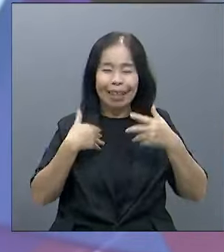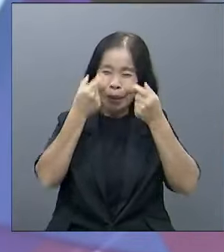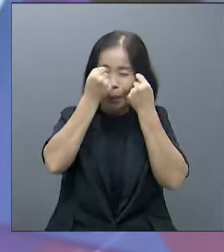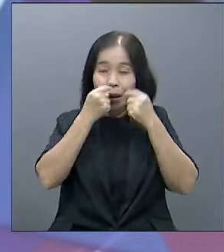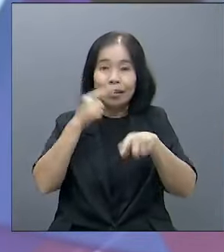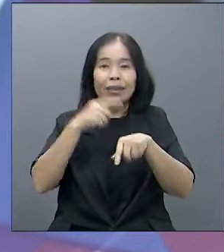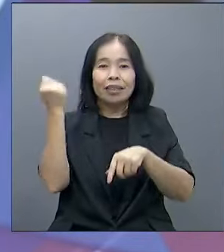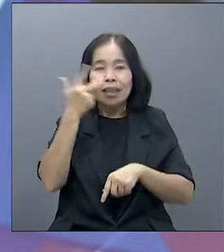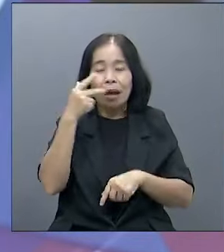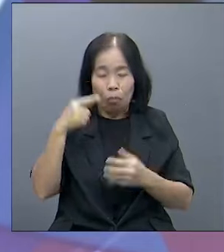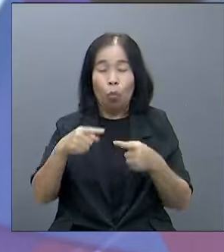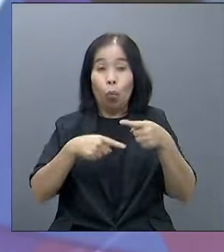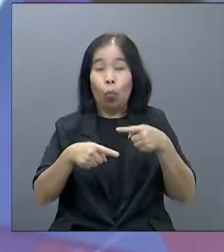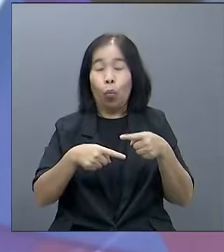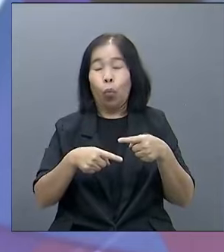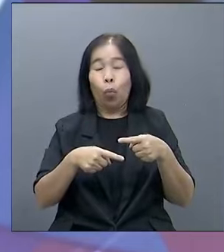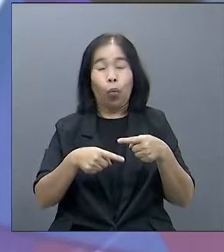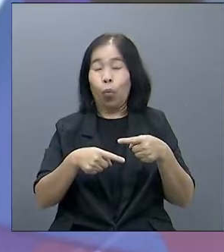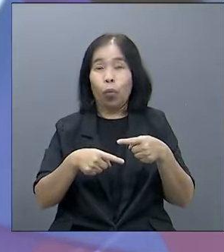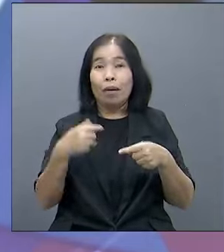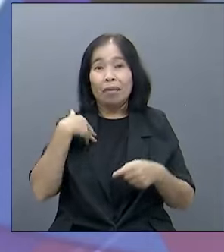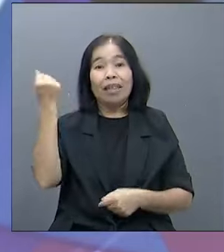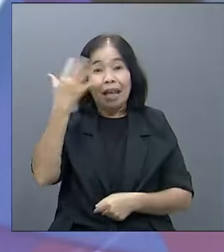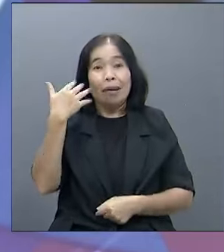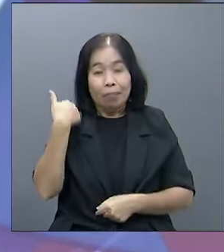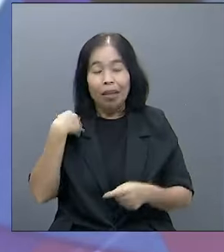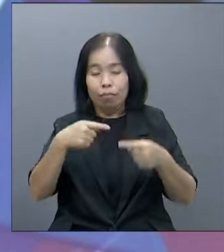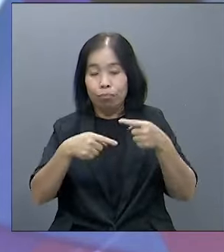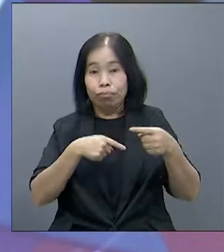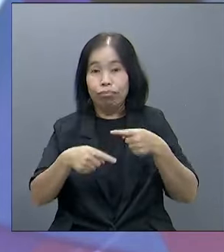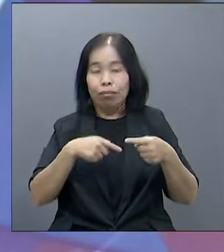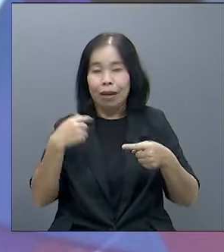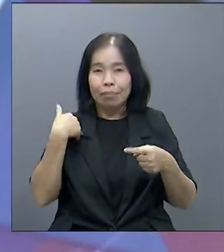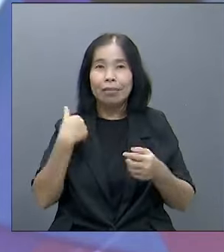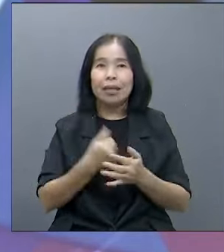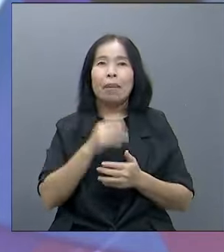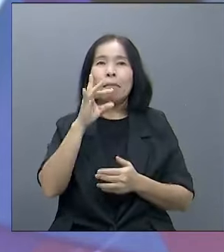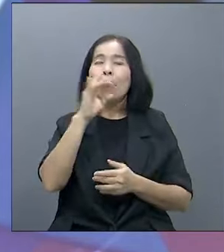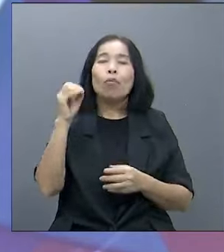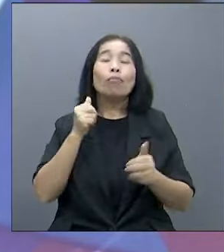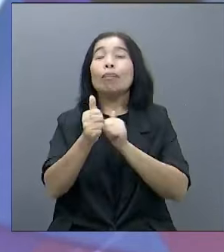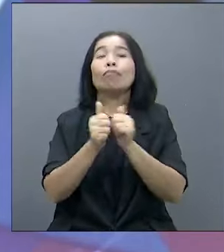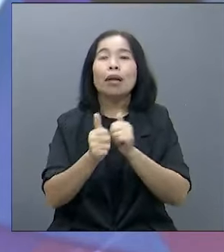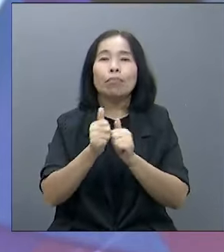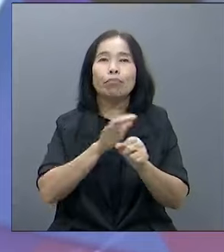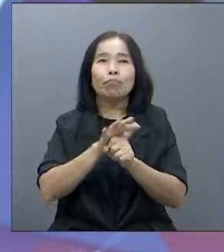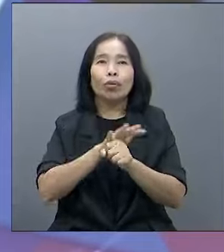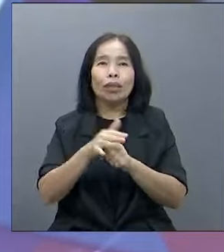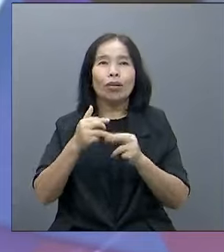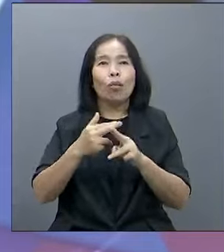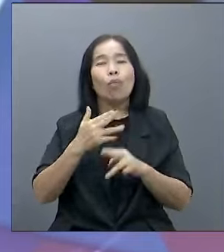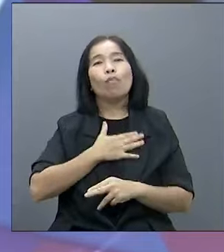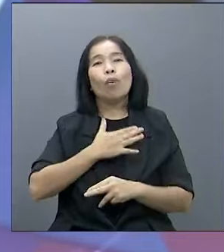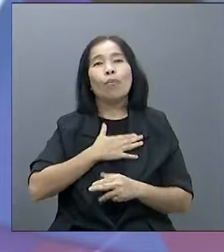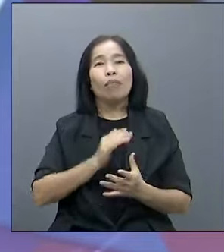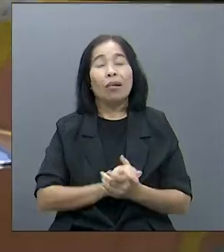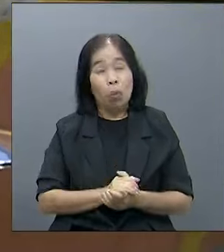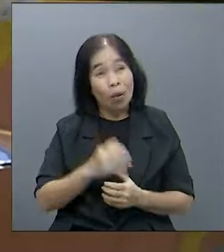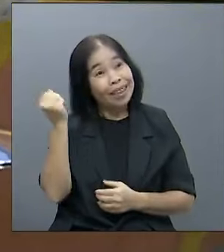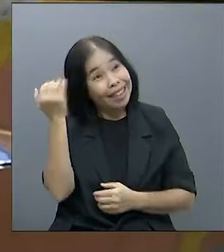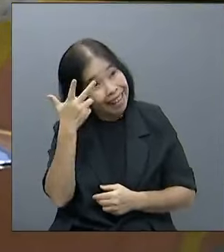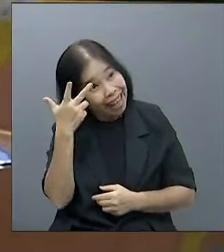สามค่ะ เช้ามาก พอถึงตีห้าไปถึง มีใครให้กว่านี้ไหม พอดีเข้าแข่งเลยครับสำหรับเลนของผมนี่ ขนาดตื่นตีสาม